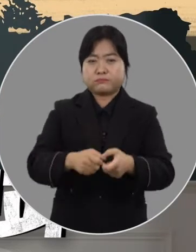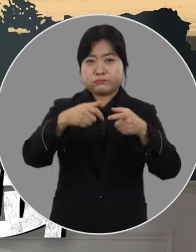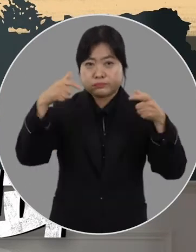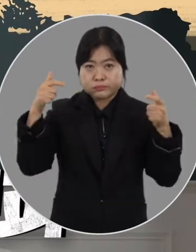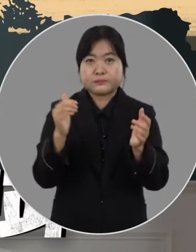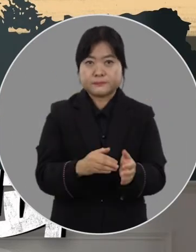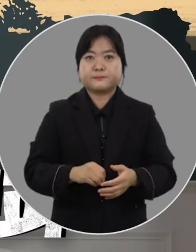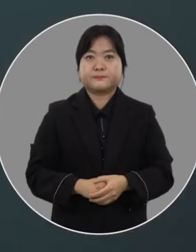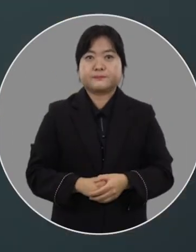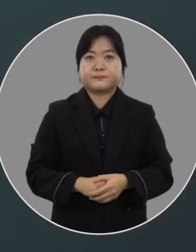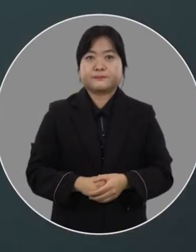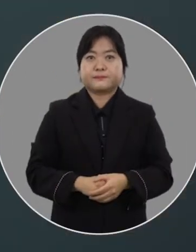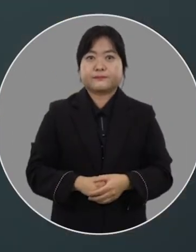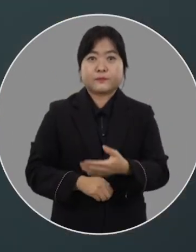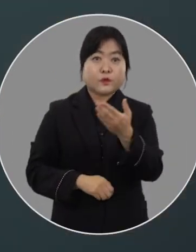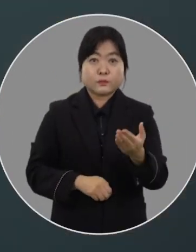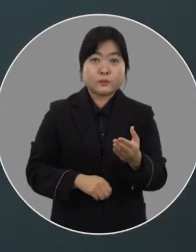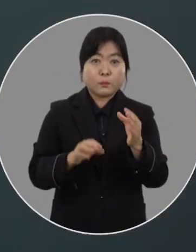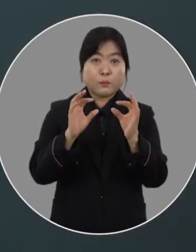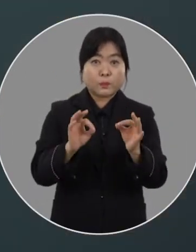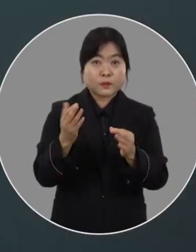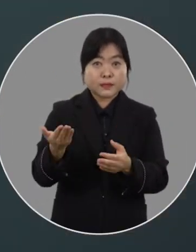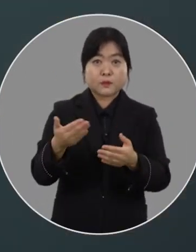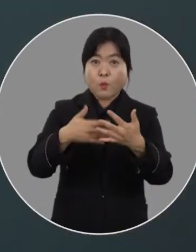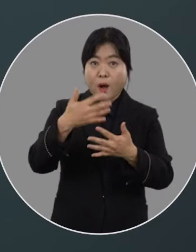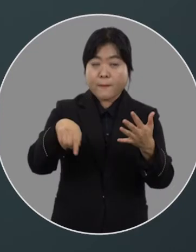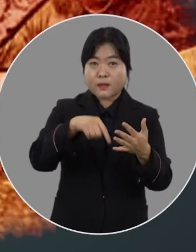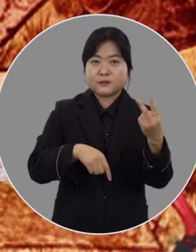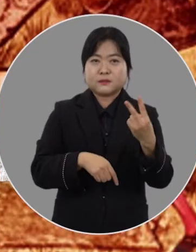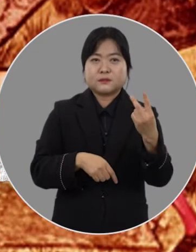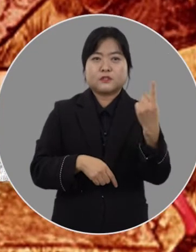일들이 벌어졌습니다. 여러분들이 보시고 계신 화면에는